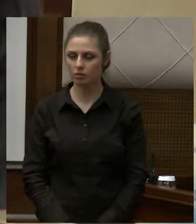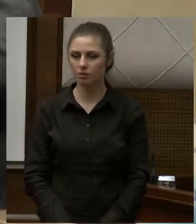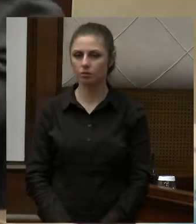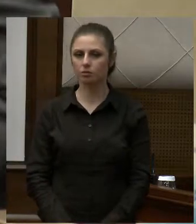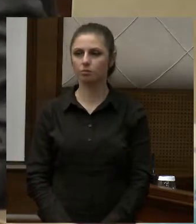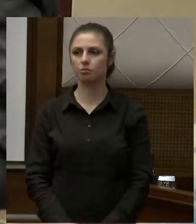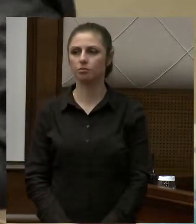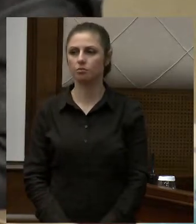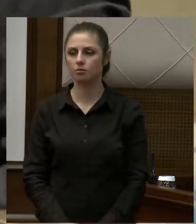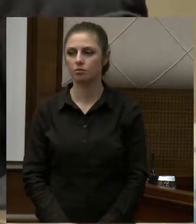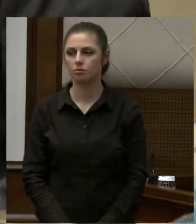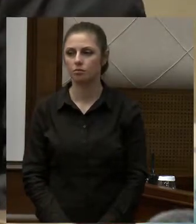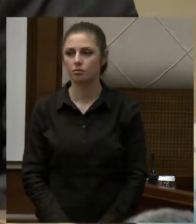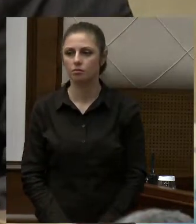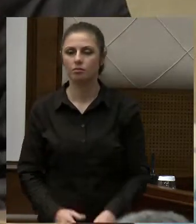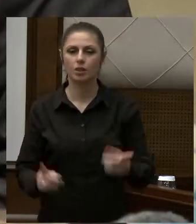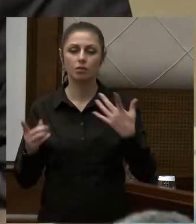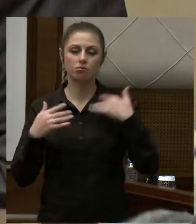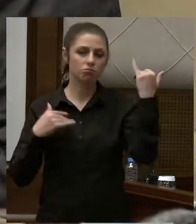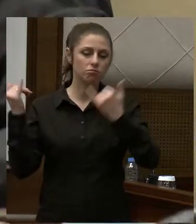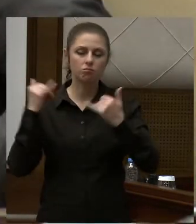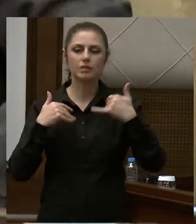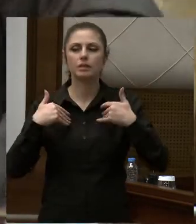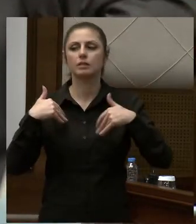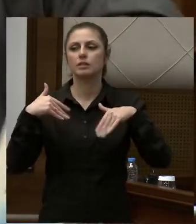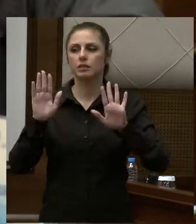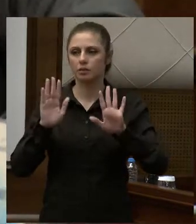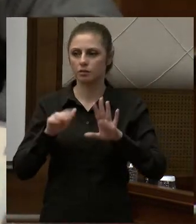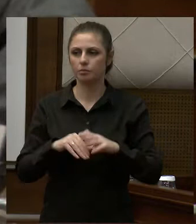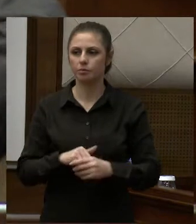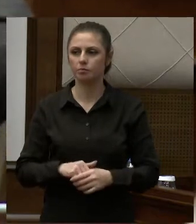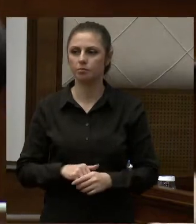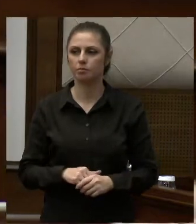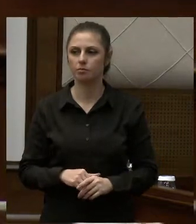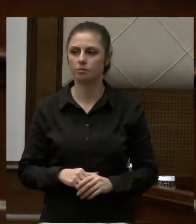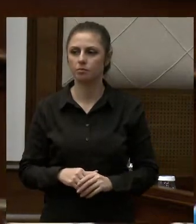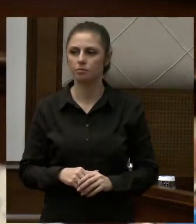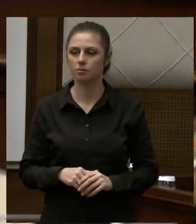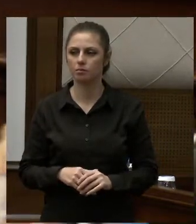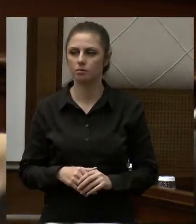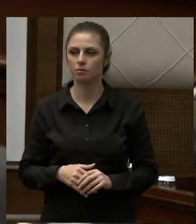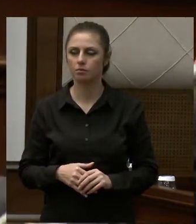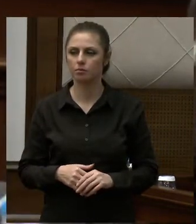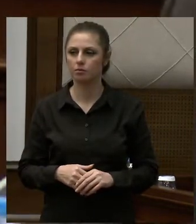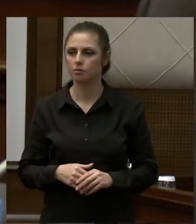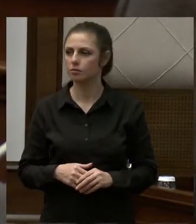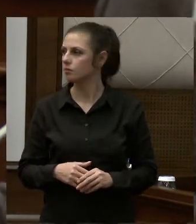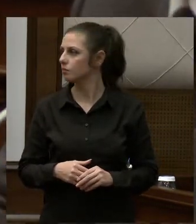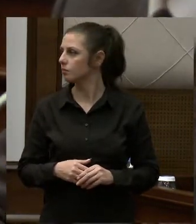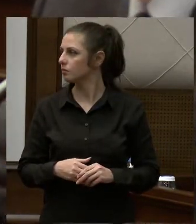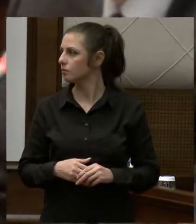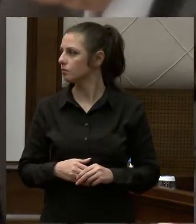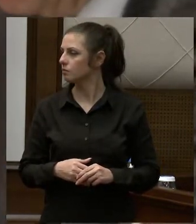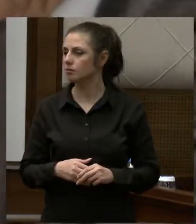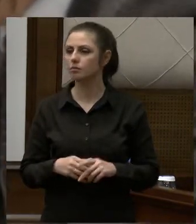Buyurun. İsim kullanmayacağım çünkü sataşma hakkı doğuyor. Ben arkadaşı sevdiğim için böyle ismini geçirdim kayıtlarda ama... Lütfen sataşacak bir şey